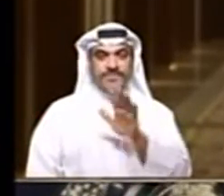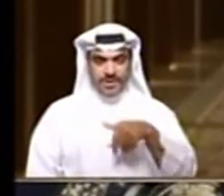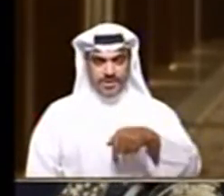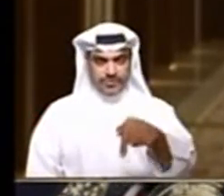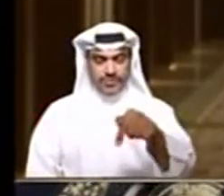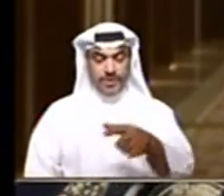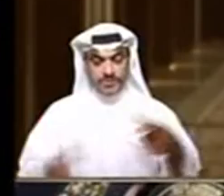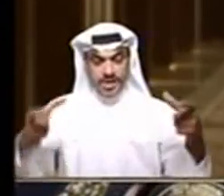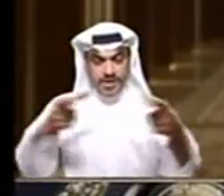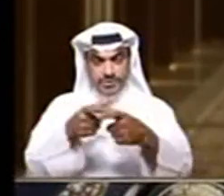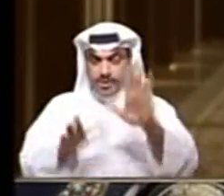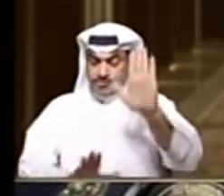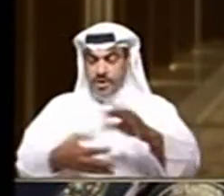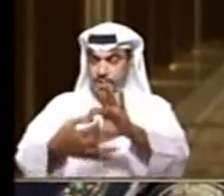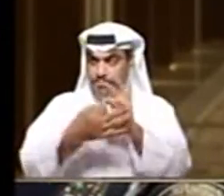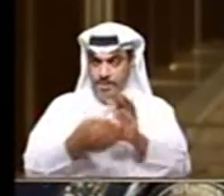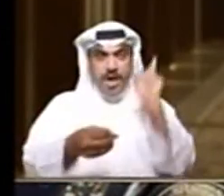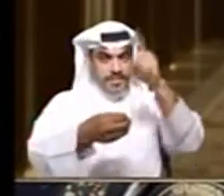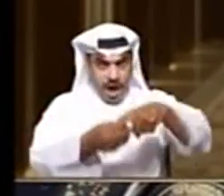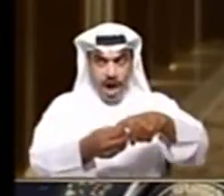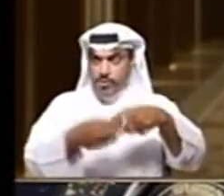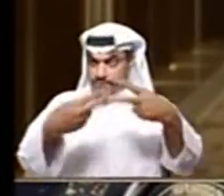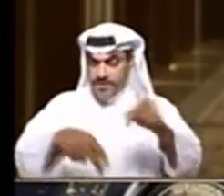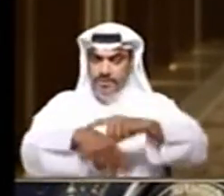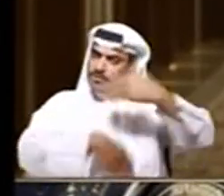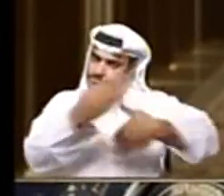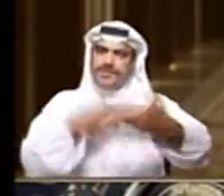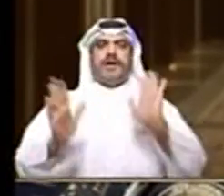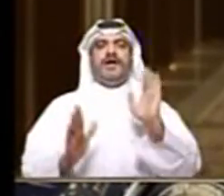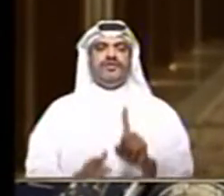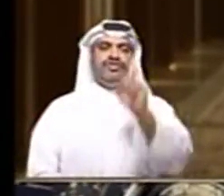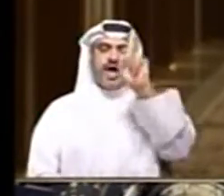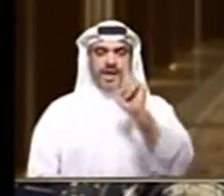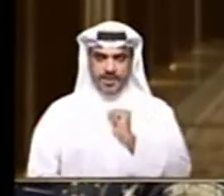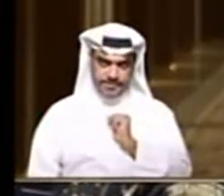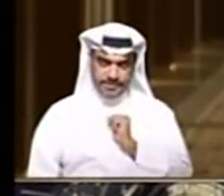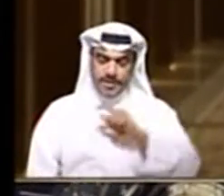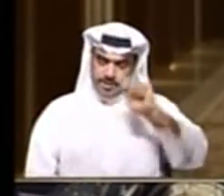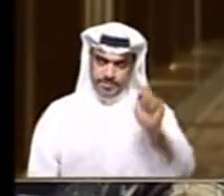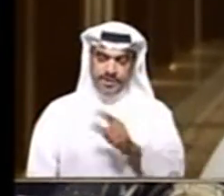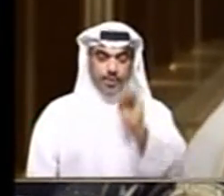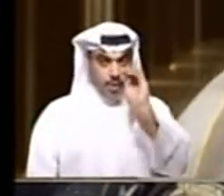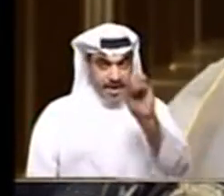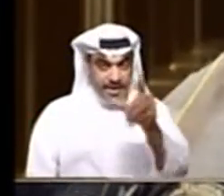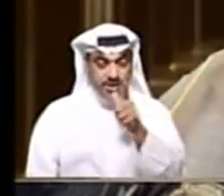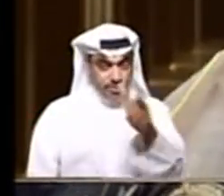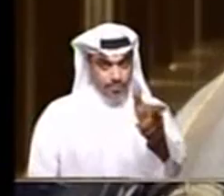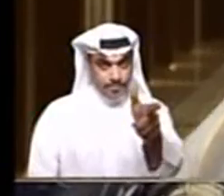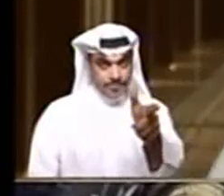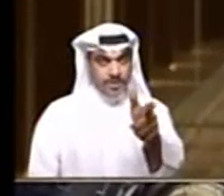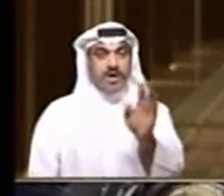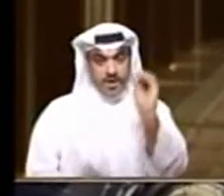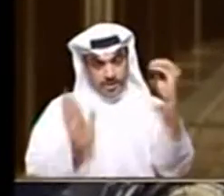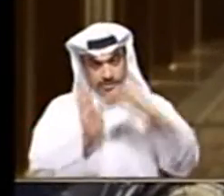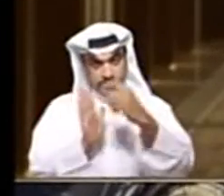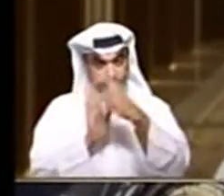ديرت الجلسة إن شاء الله بتعاون النواب نستطيع أن ننجز هذه القوانين، ومثل ما قلت إذا كان في قانون